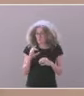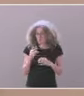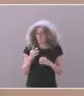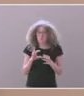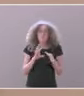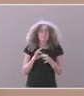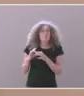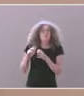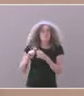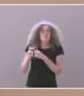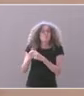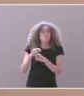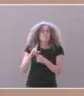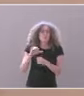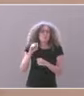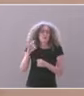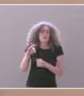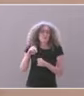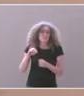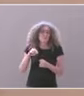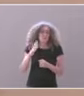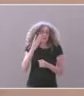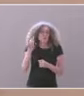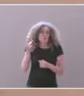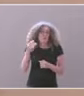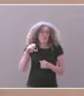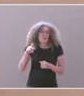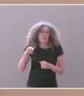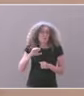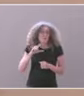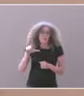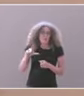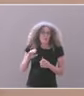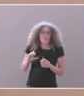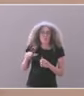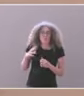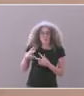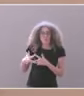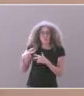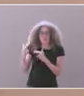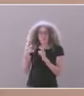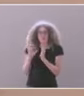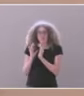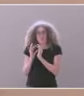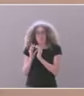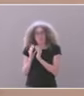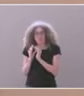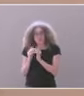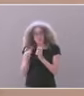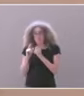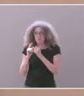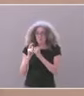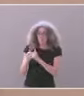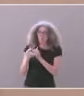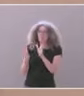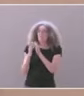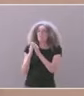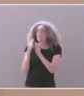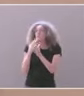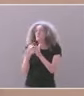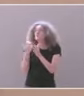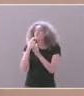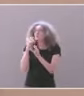ZAC Saint-Paul, donc pareil, à la suite de la période de concertation préalable, puis de participation du public par voie